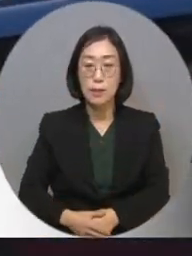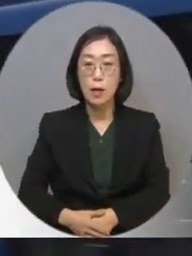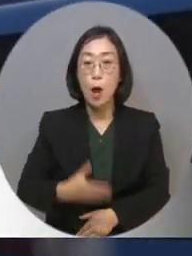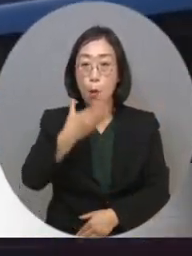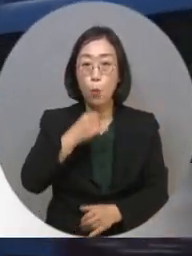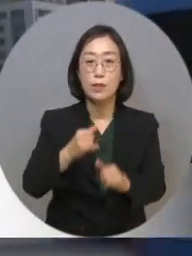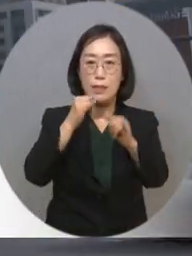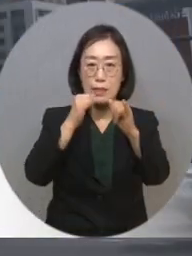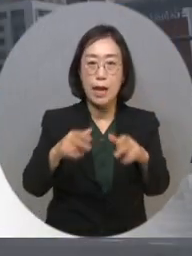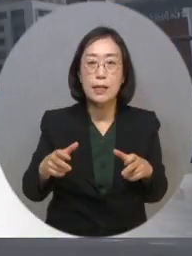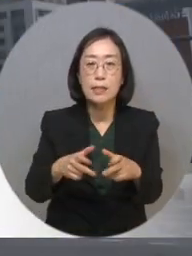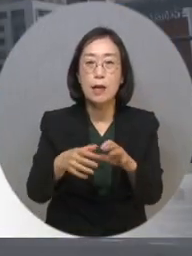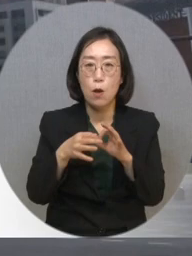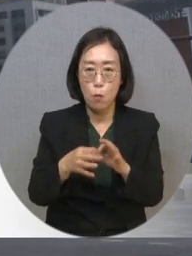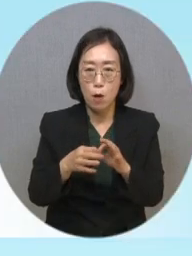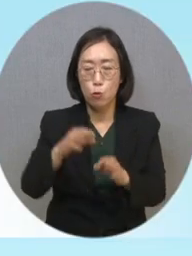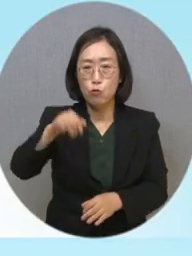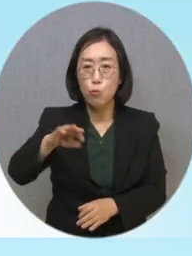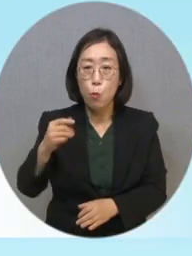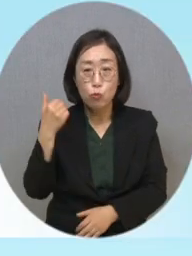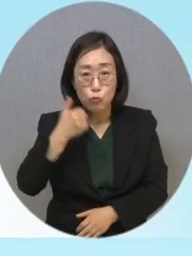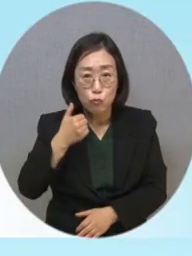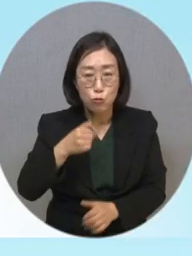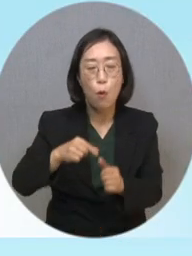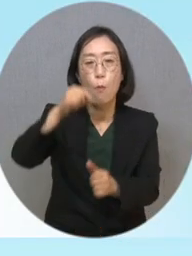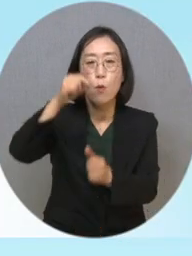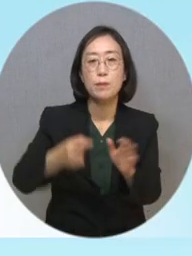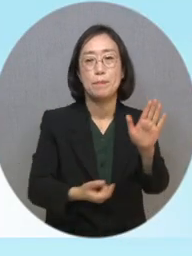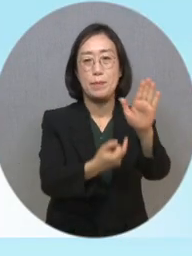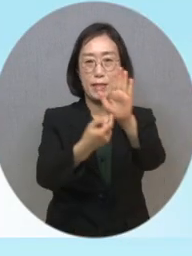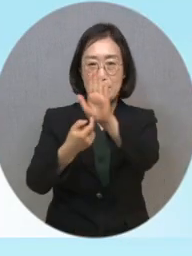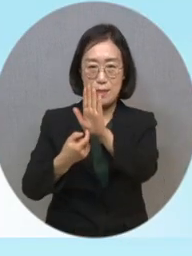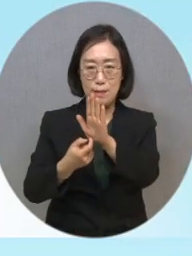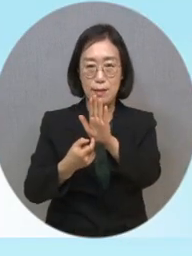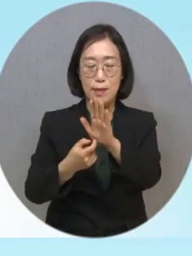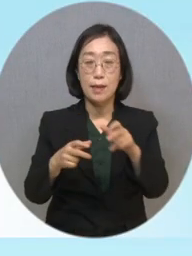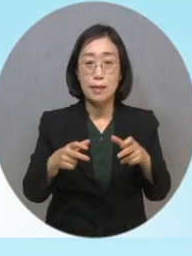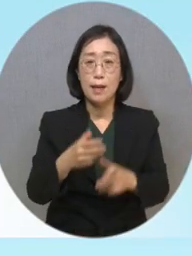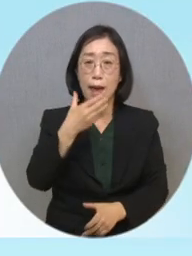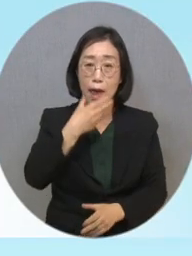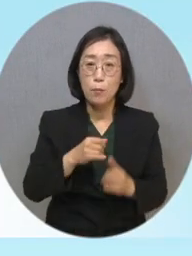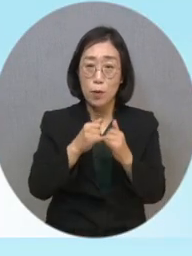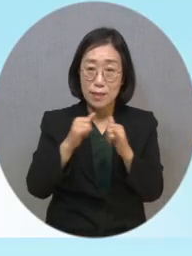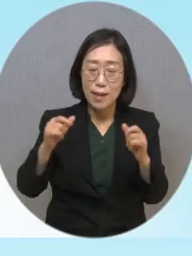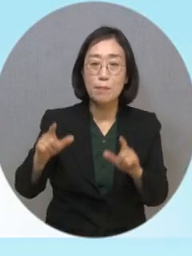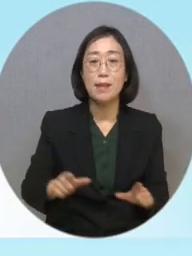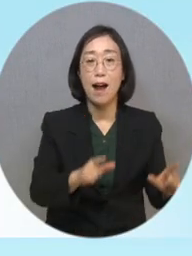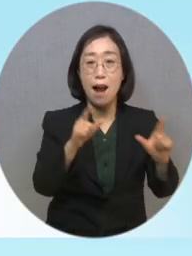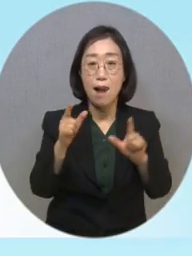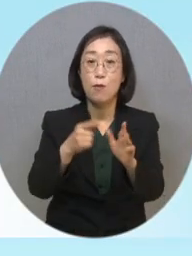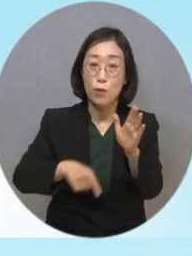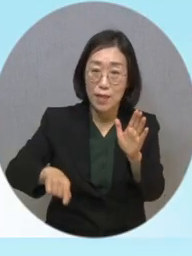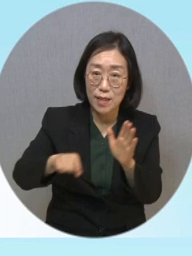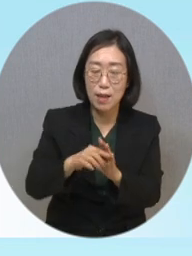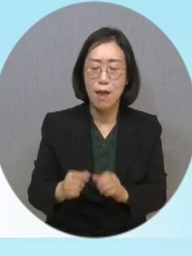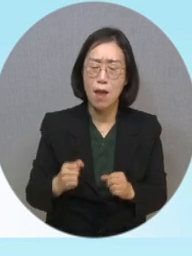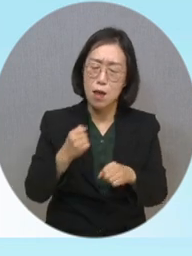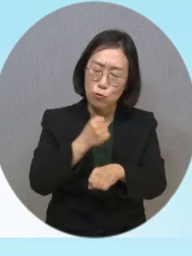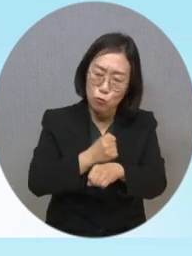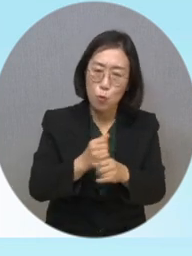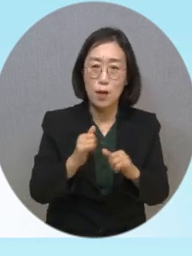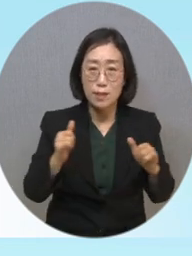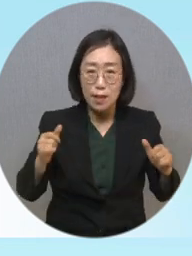장애인 분야 후보자를 모집합니다 이상은 장애인이 행복한 삶을 누리는 서울을 만들기 위해 힘쓴